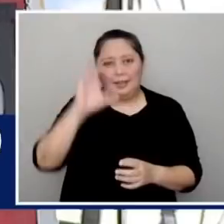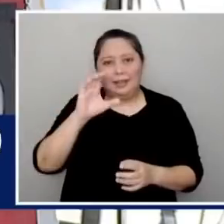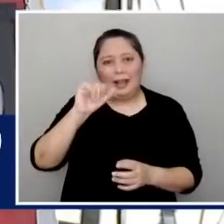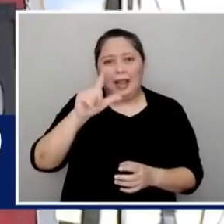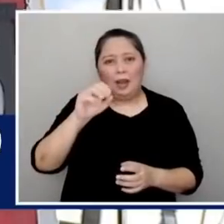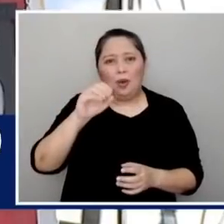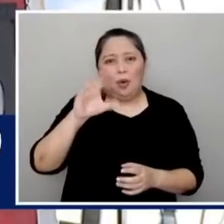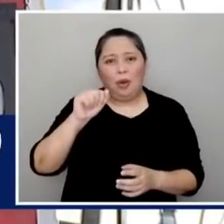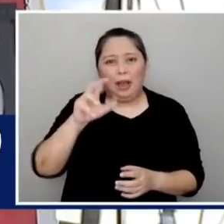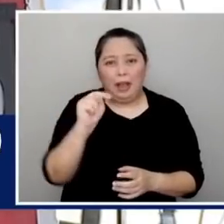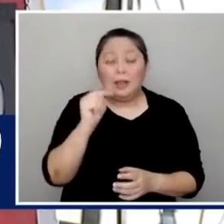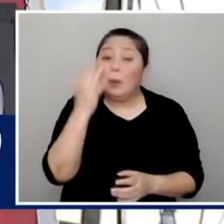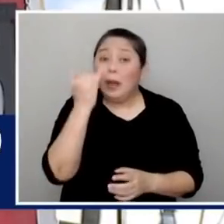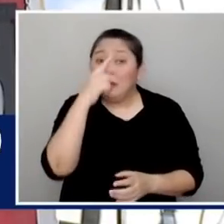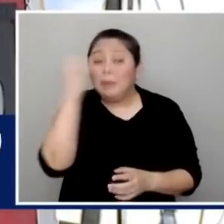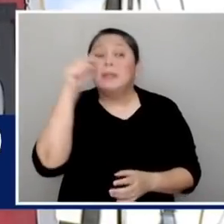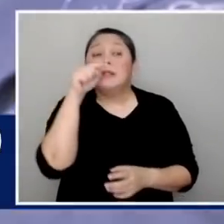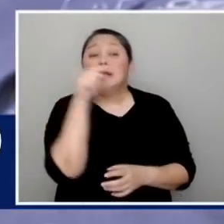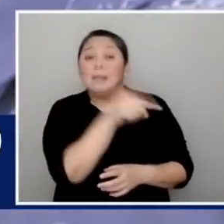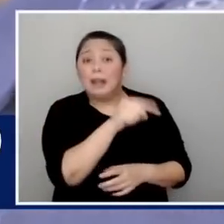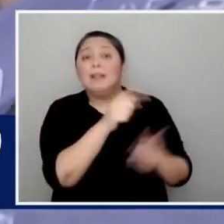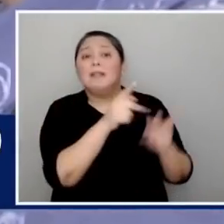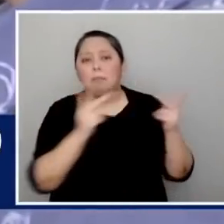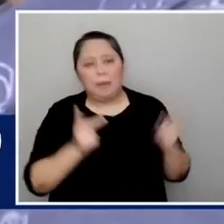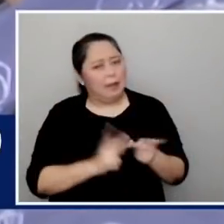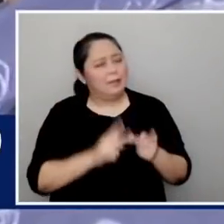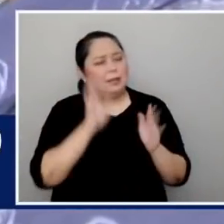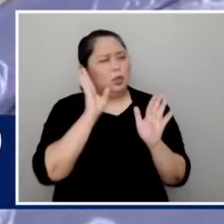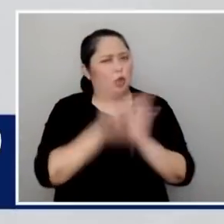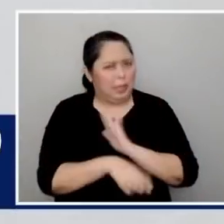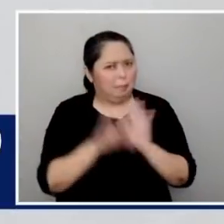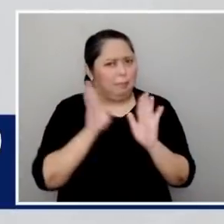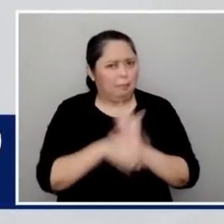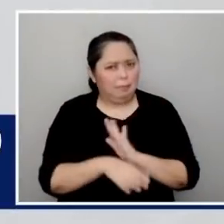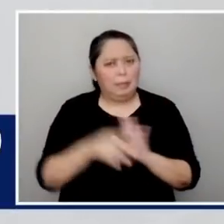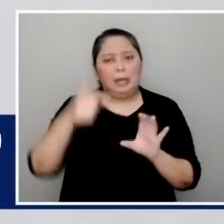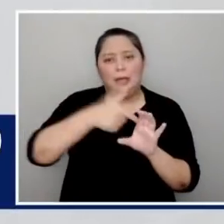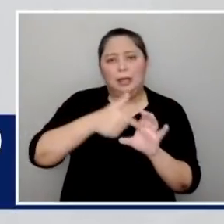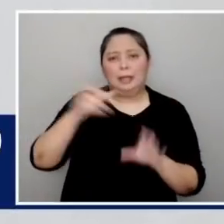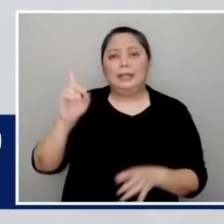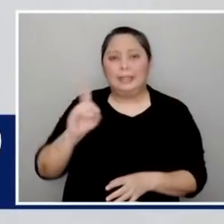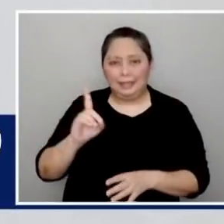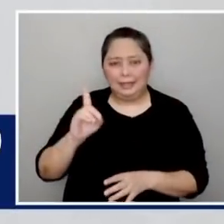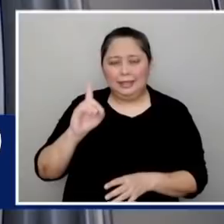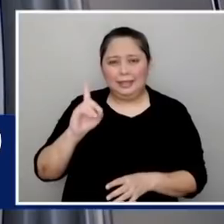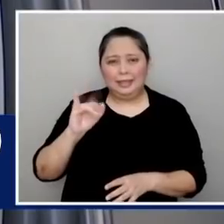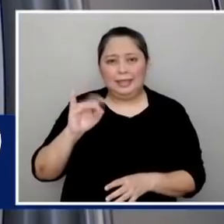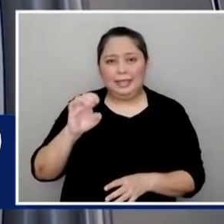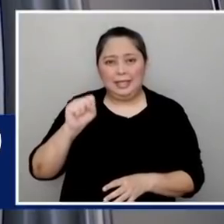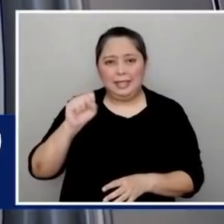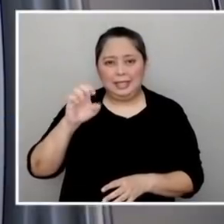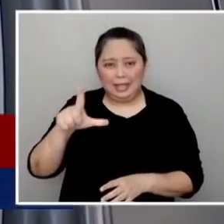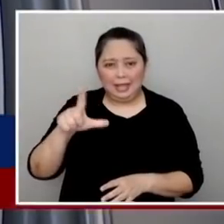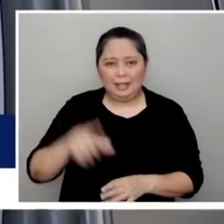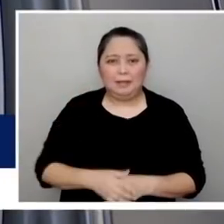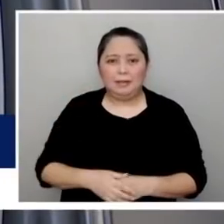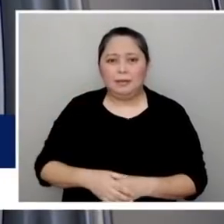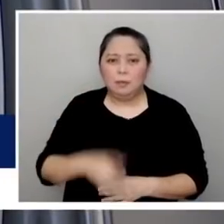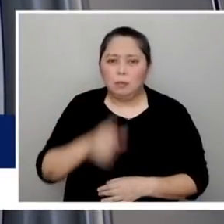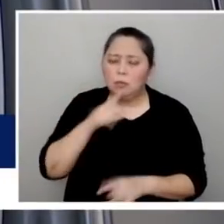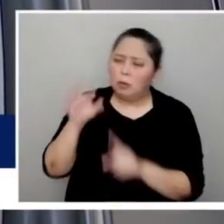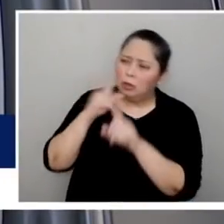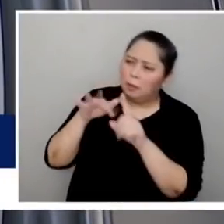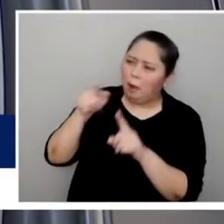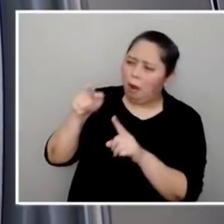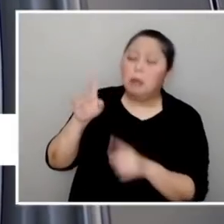diesel, 63 pesos kada litro. Napansin din ito ni Michael, kaya agad siyang nagpakarga. Mga 7 pesos